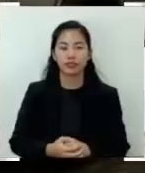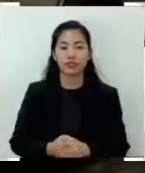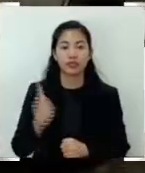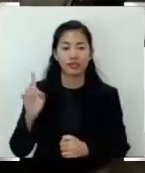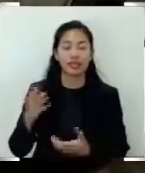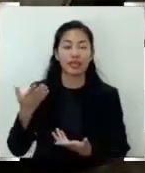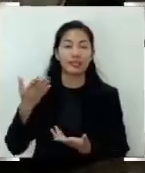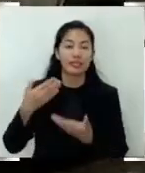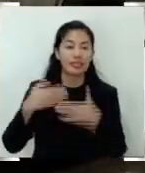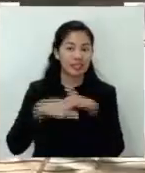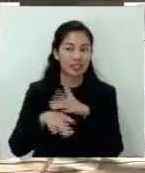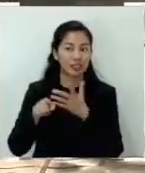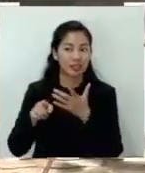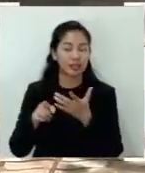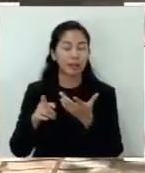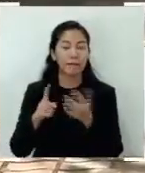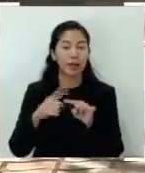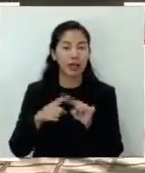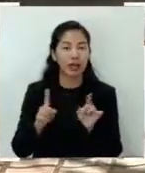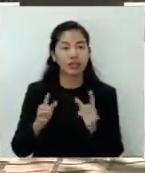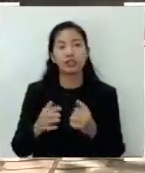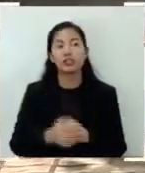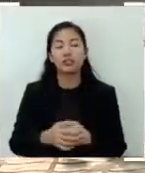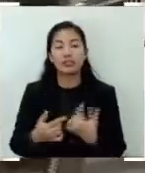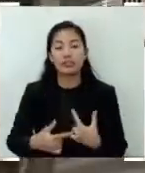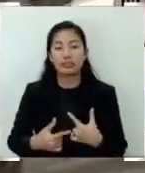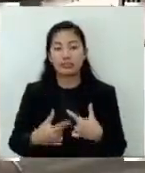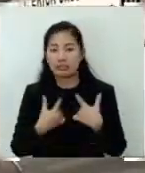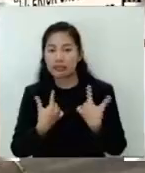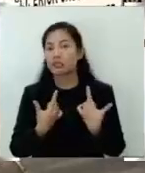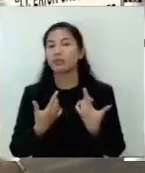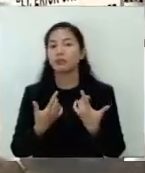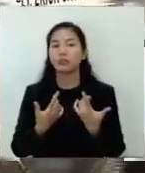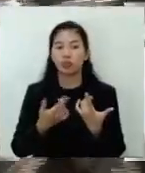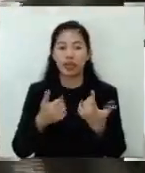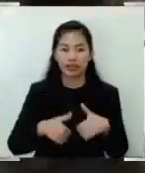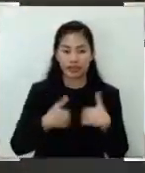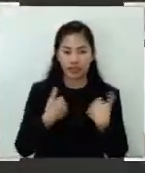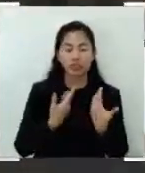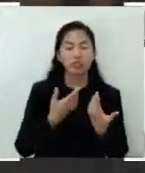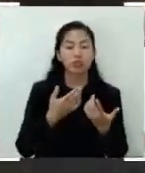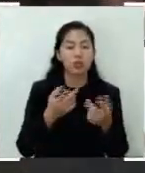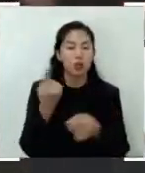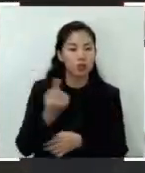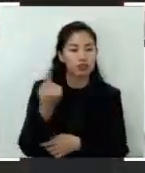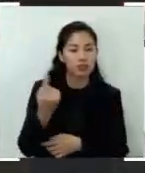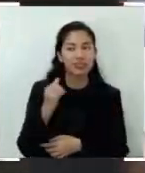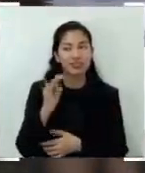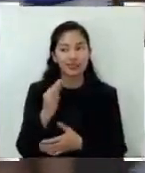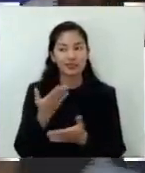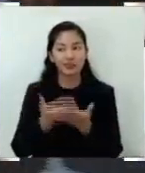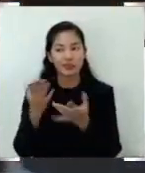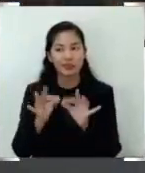mga residente, empleyado, may-ari ng negosyo at bibili ng essential goods and services lang ang palulusutin. Paalala po